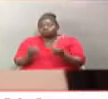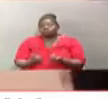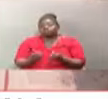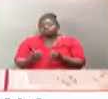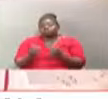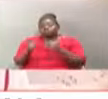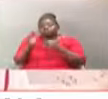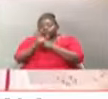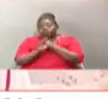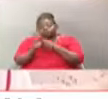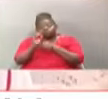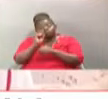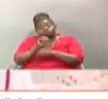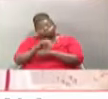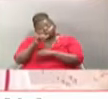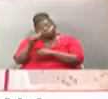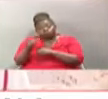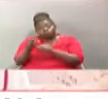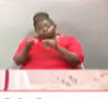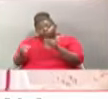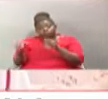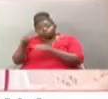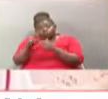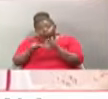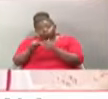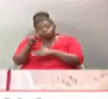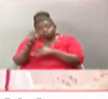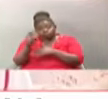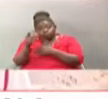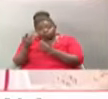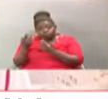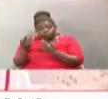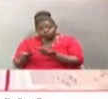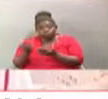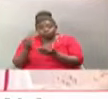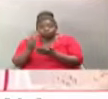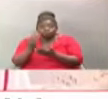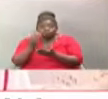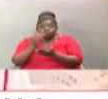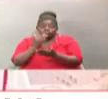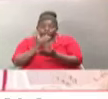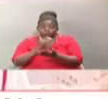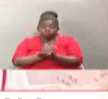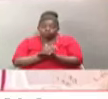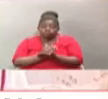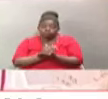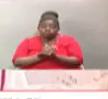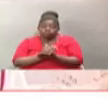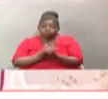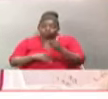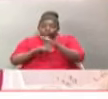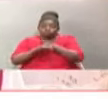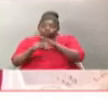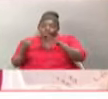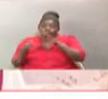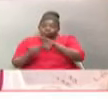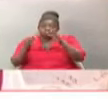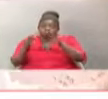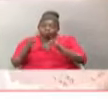ggwanga. Tukubiriza ne bannaffe obutapaalusa nnyo miwendo gya nnyama kubanga okusinziira ku mbeera